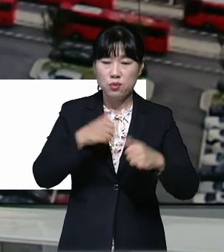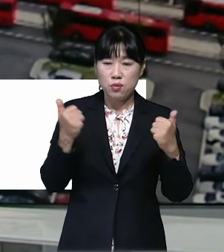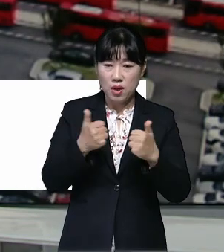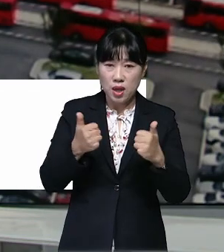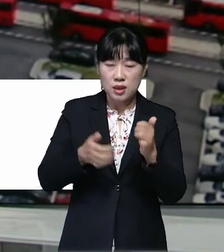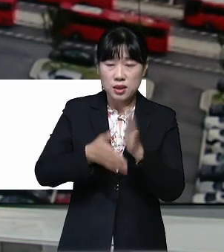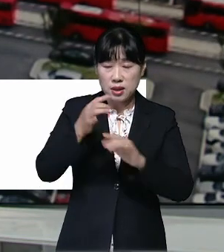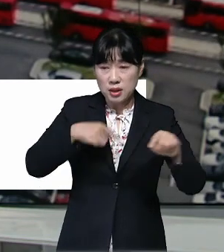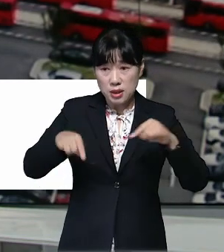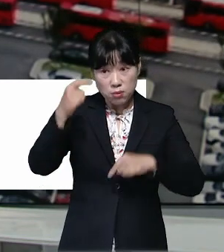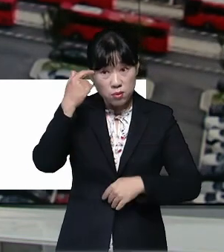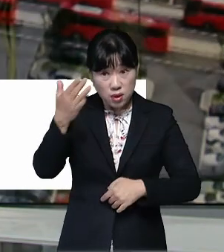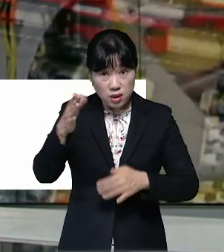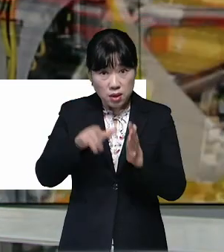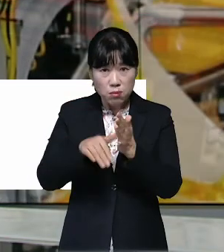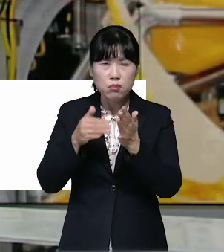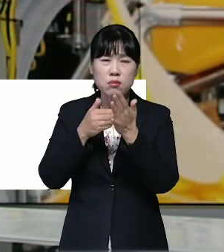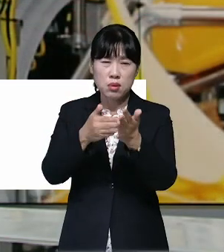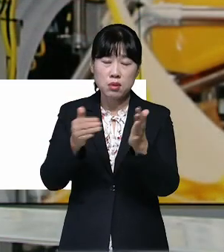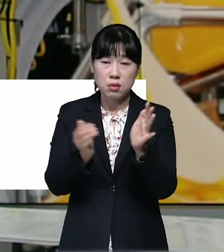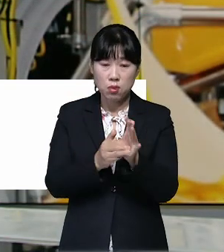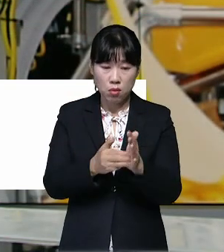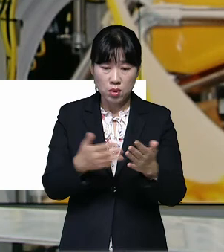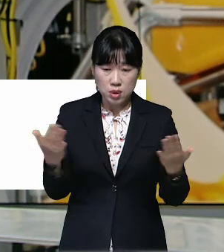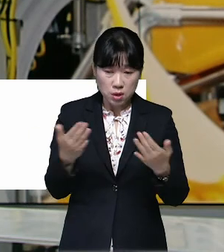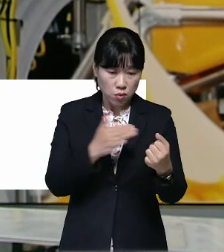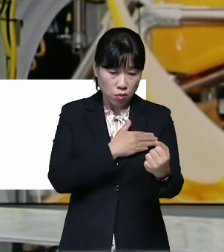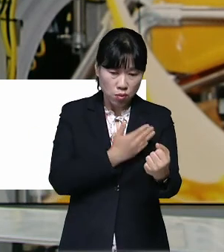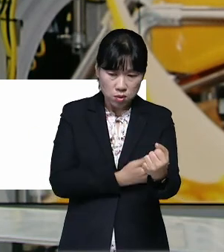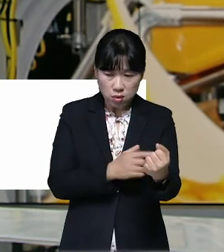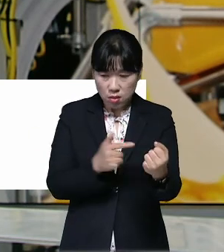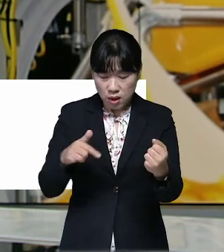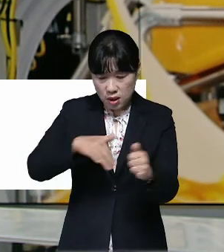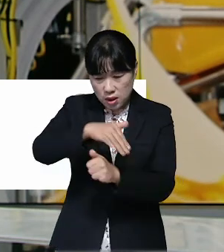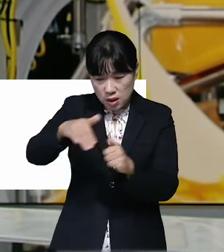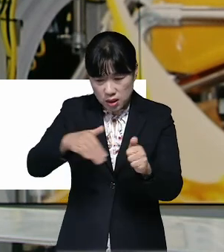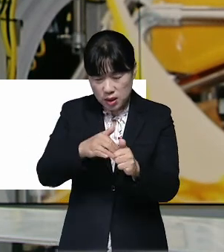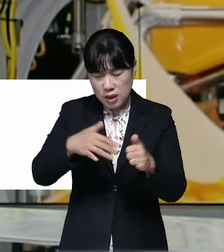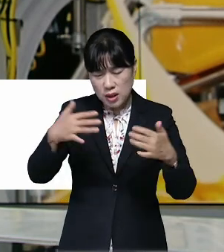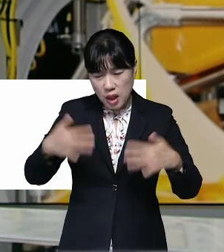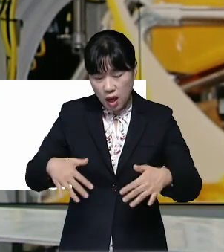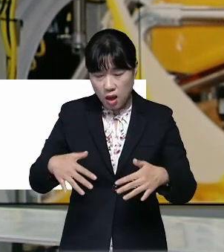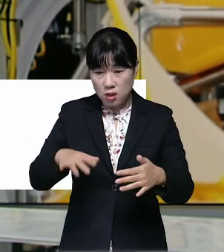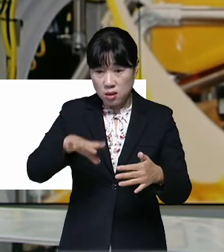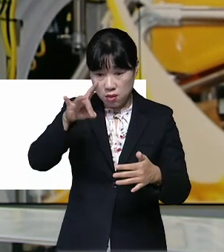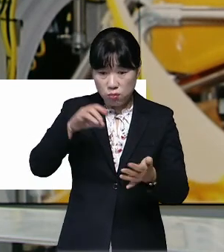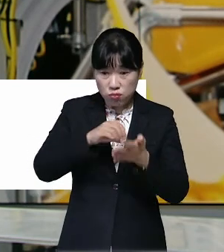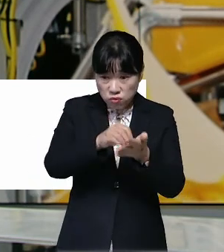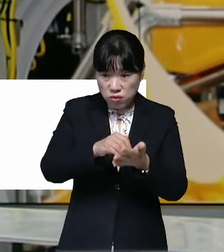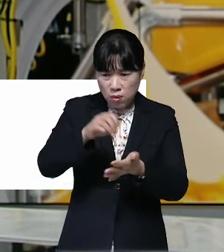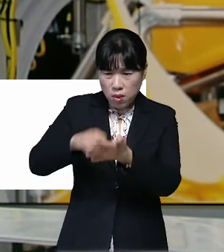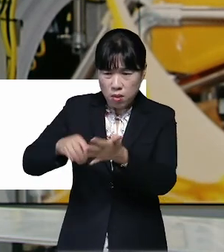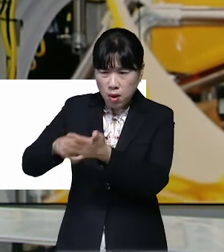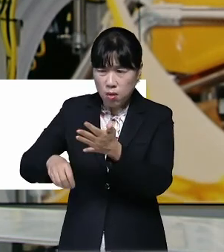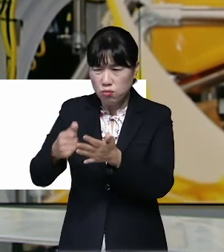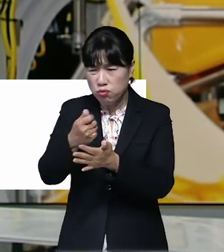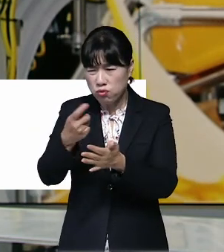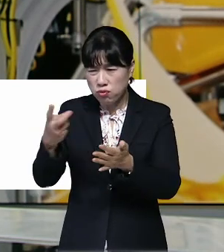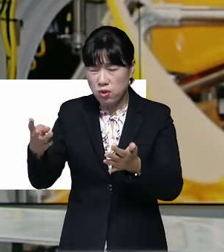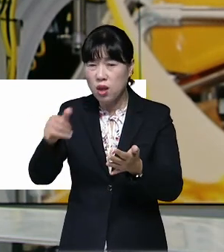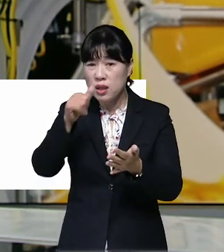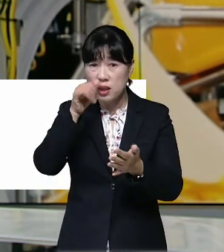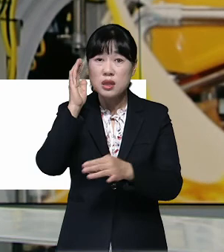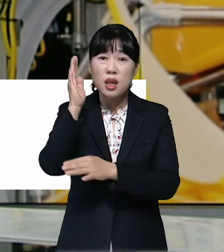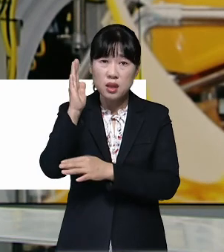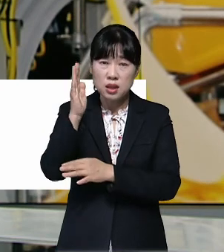제기됐습니다. 노동 여건이 당초 약속보다 열악해 초기인데도 퇴사자가 많다는 지적이 이어졌는데